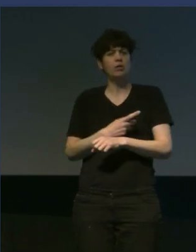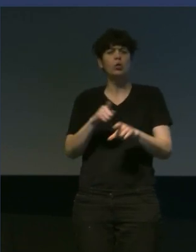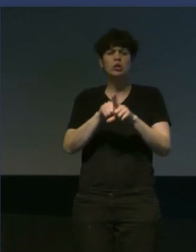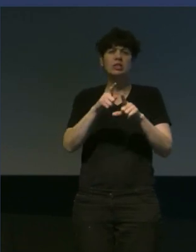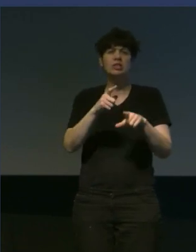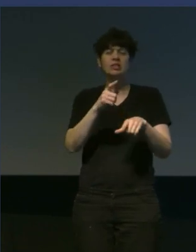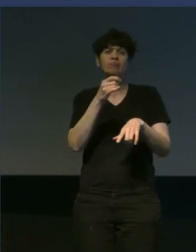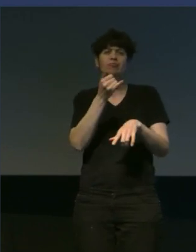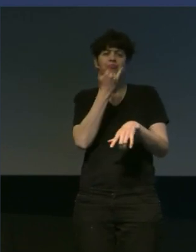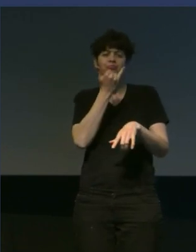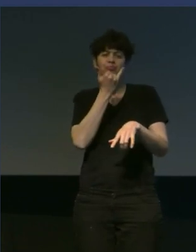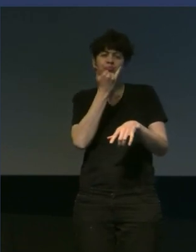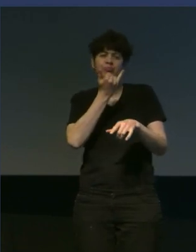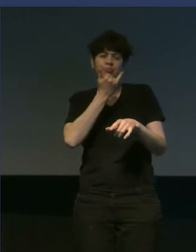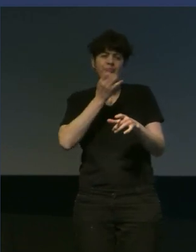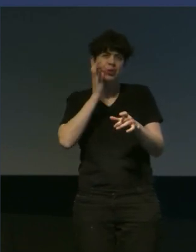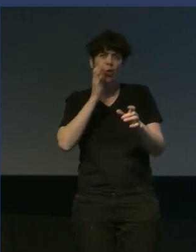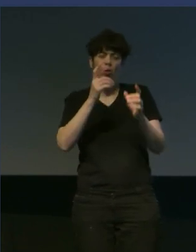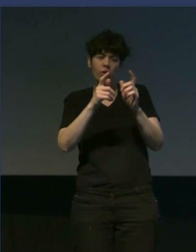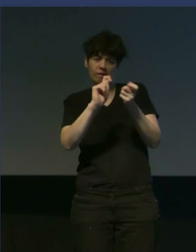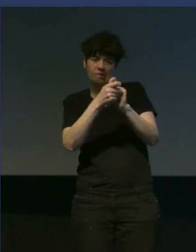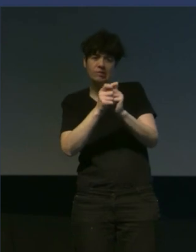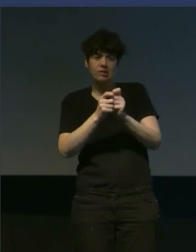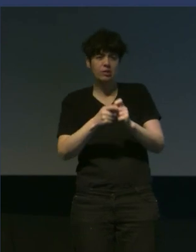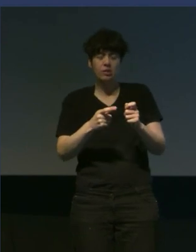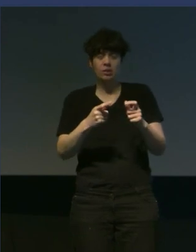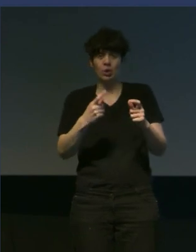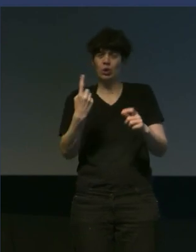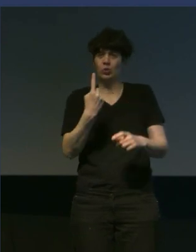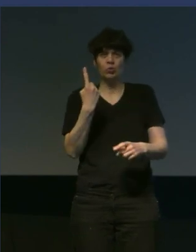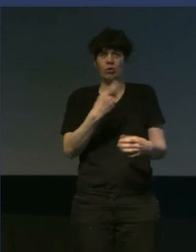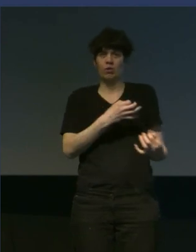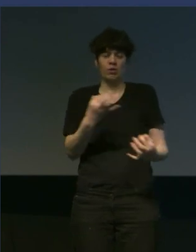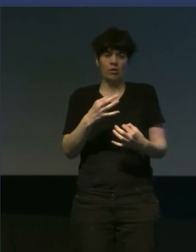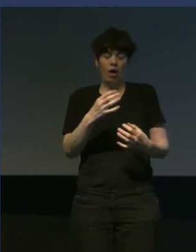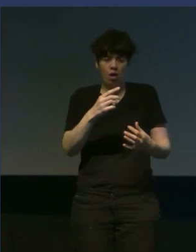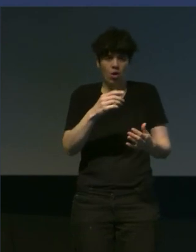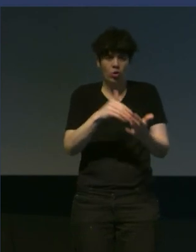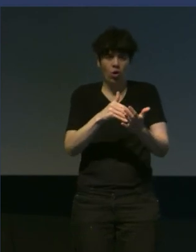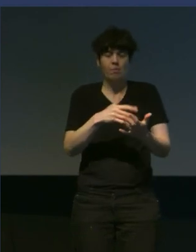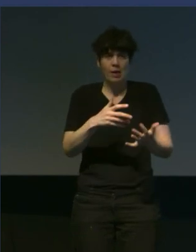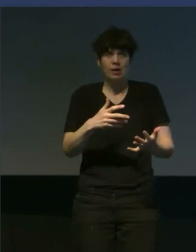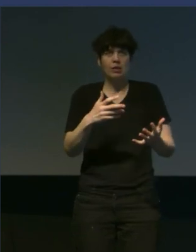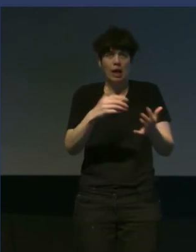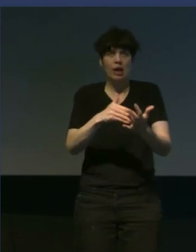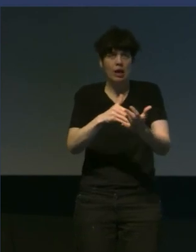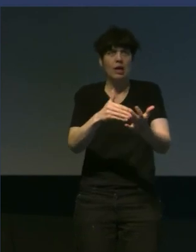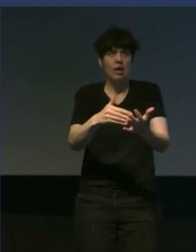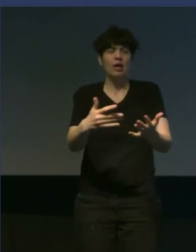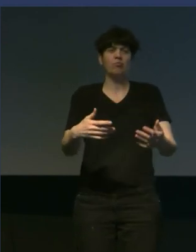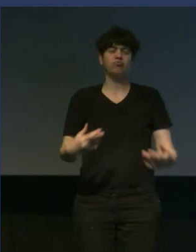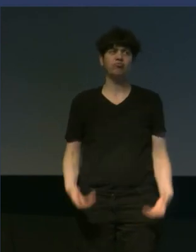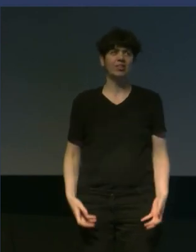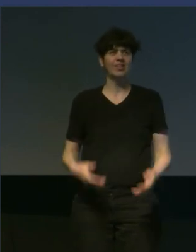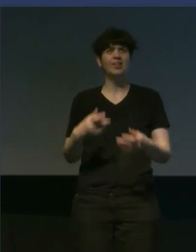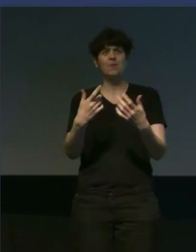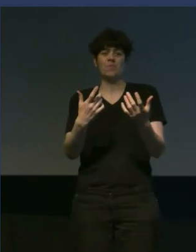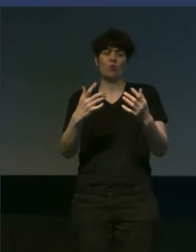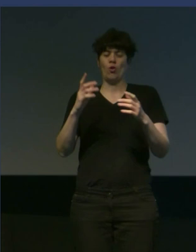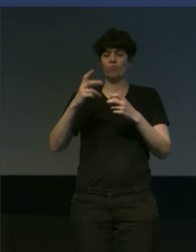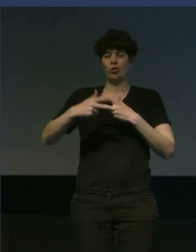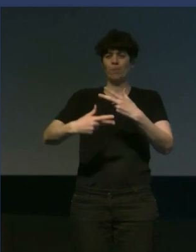copines, les restes tout le temps, on suppose pas. Donc voilà pour le processus de